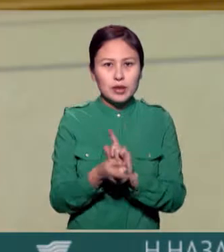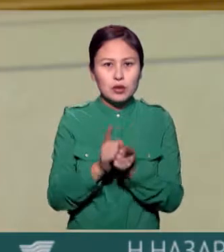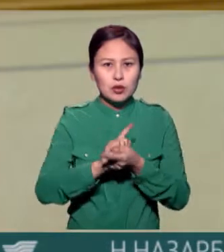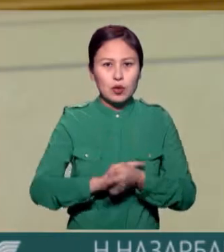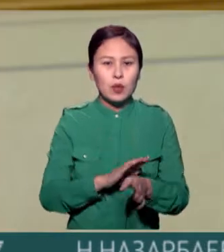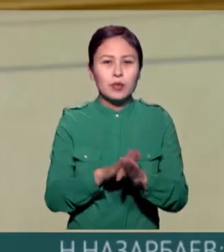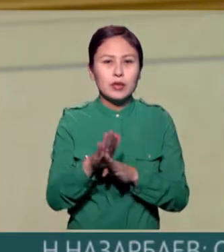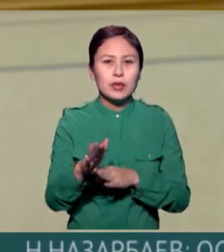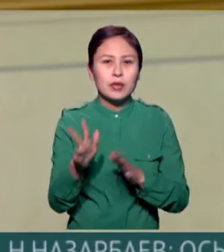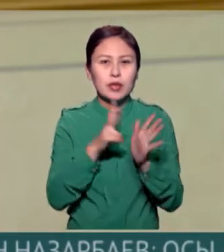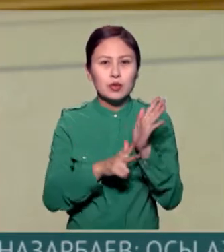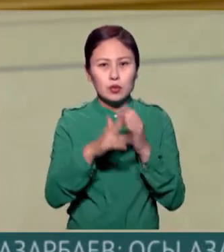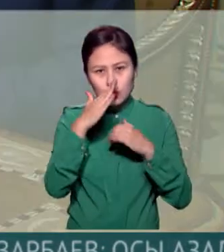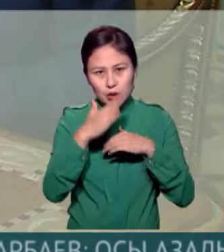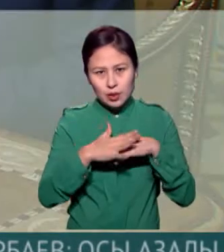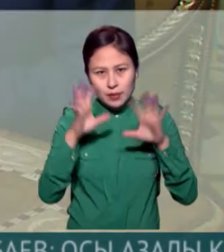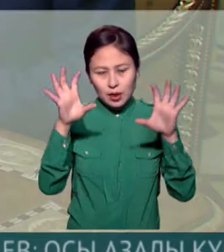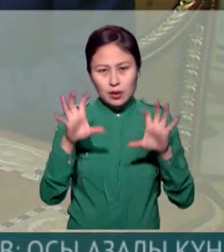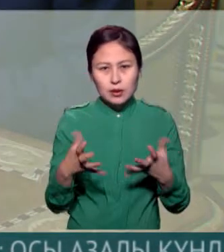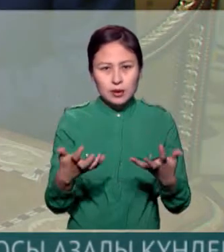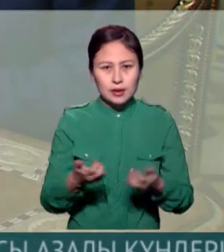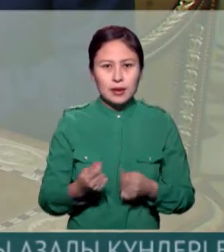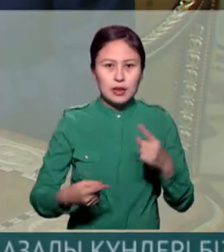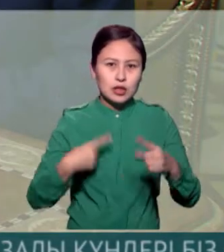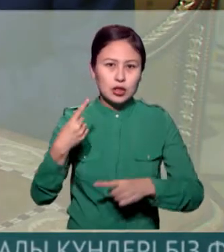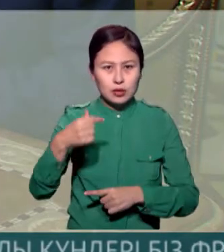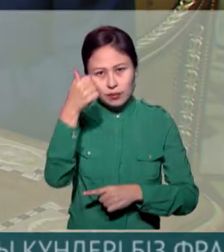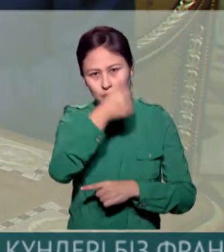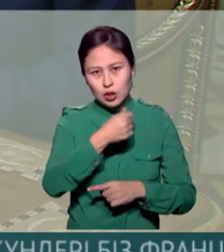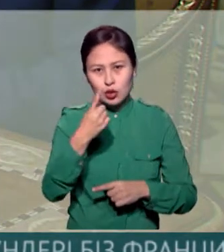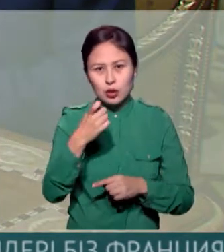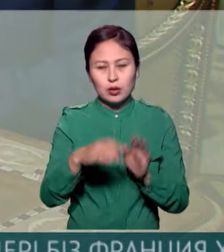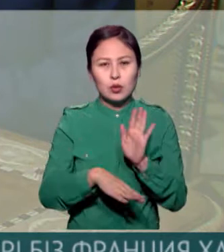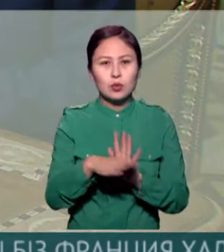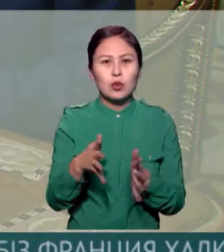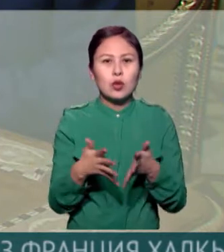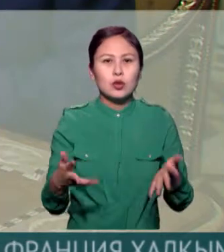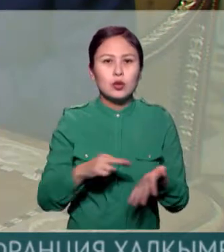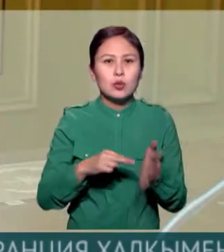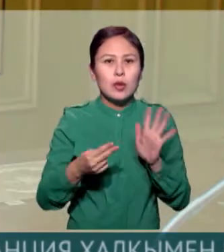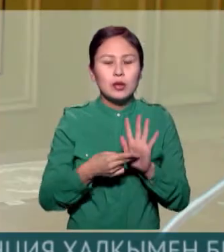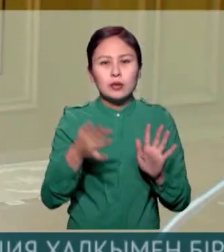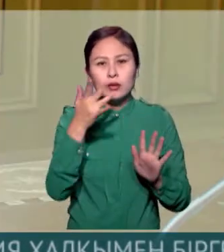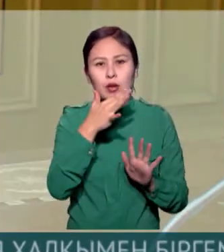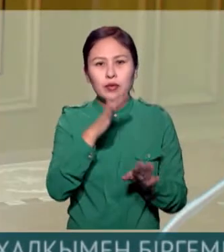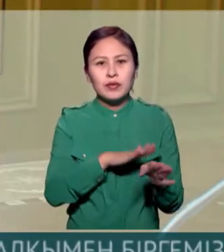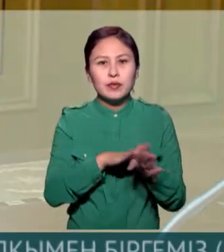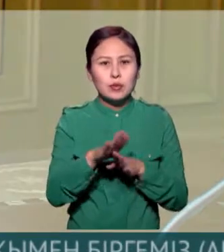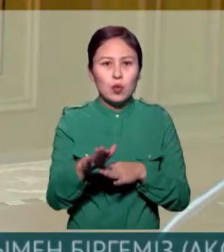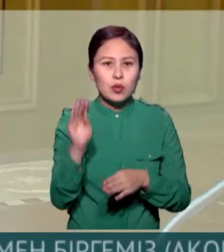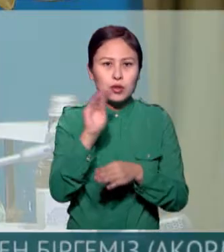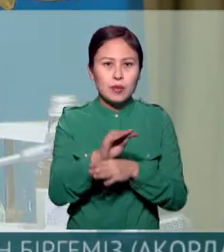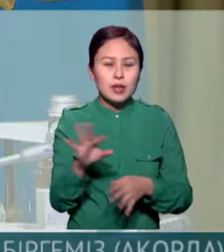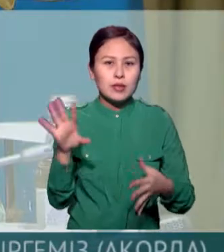реформаны жүзеге асыру аясында 80-ге жуық заң қабылданғанын айтып, келесі жылдың басынан 100 нақты қадам ұлт жоспарын жүзеге асыруға